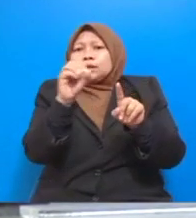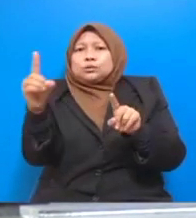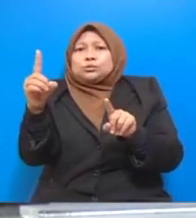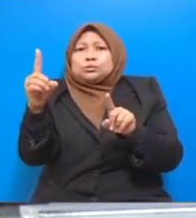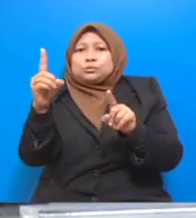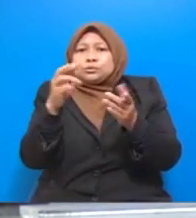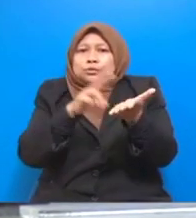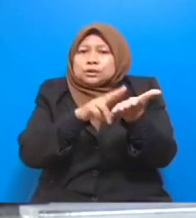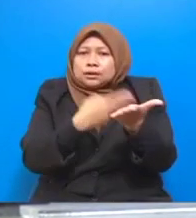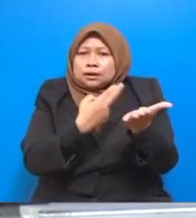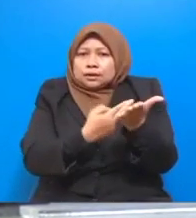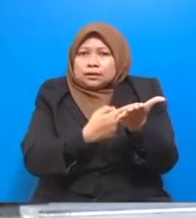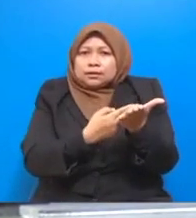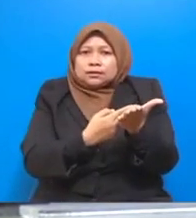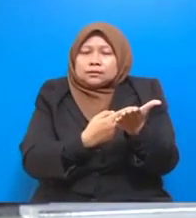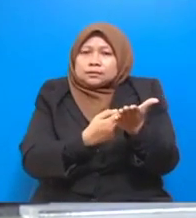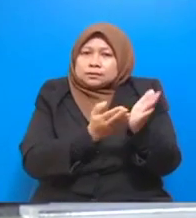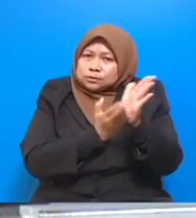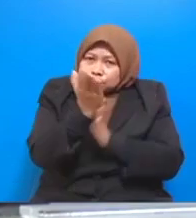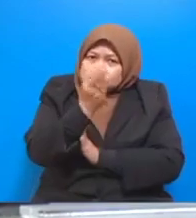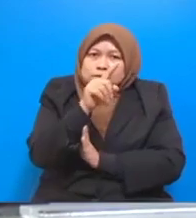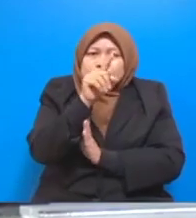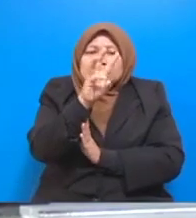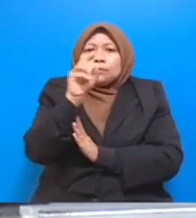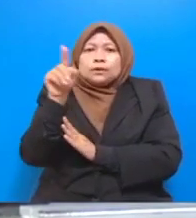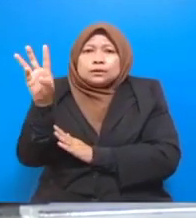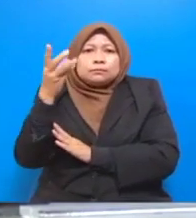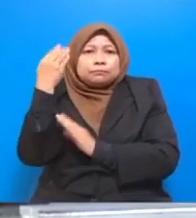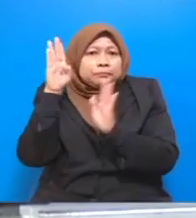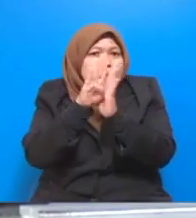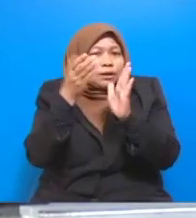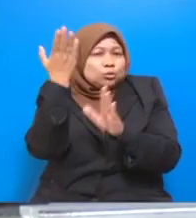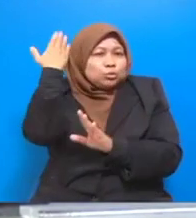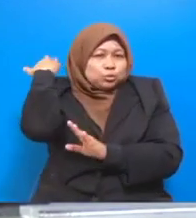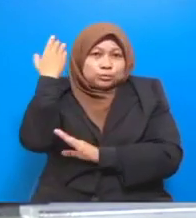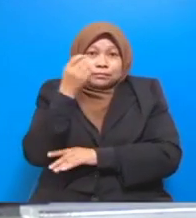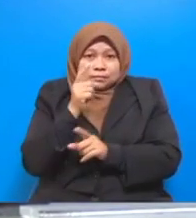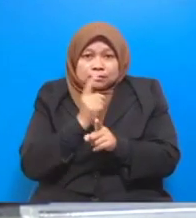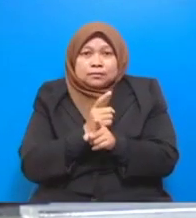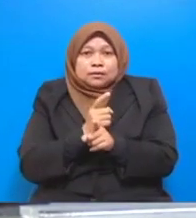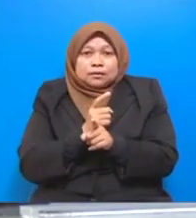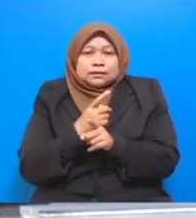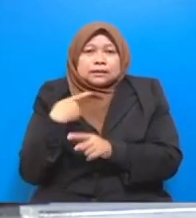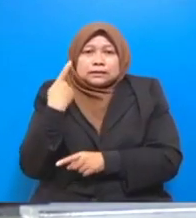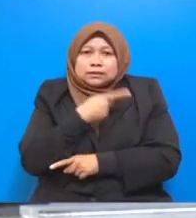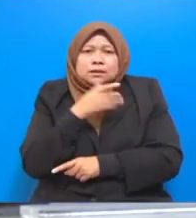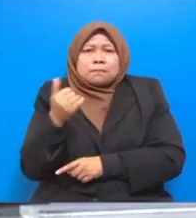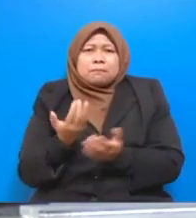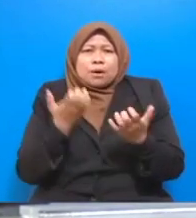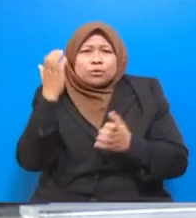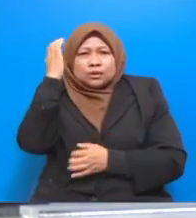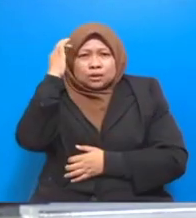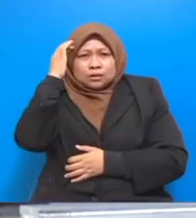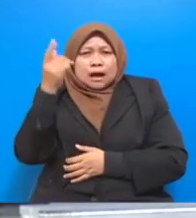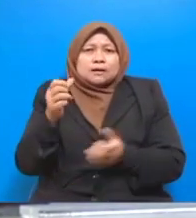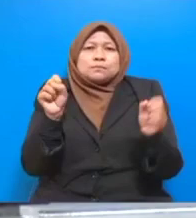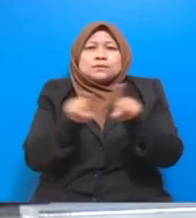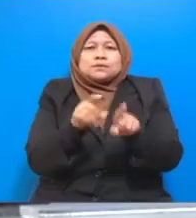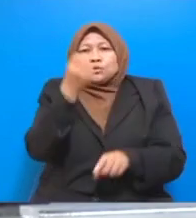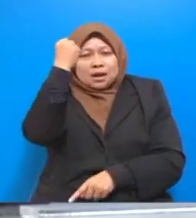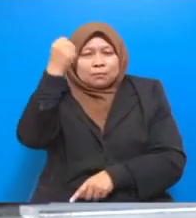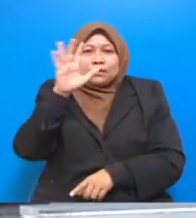rundingan terus 66 satu pilihan yang tidak kan baru-baru ini dana kita juga mau tahu holan hodo lagi